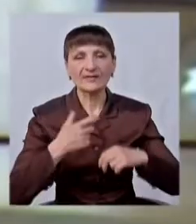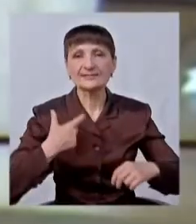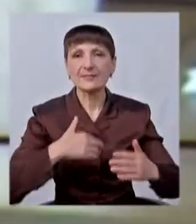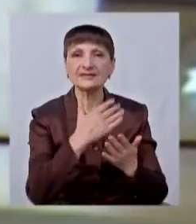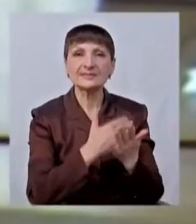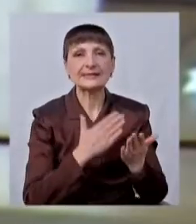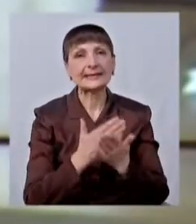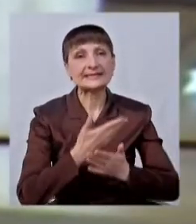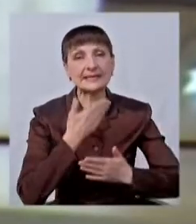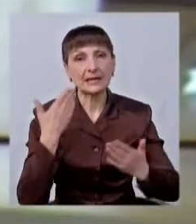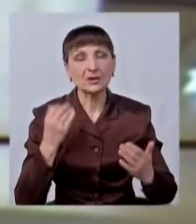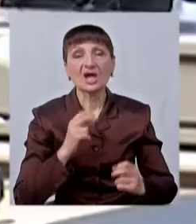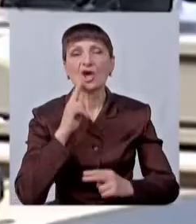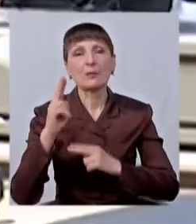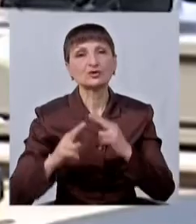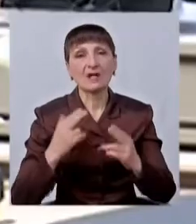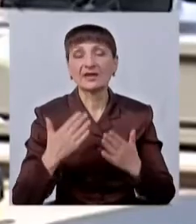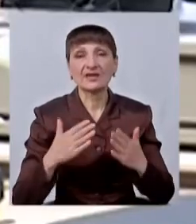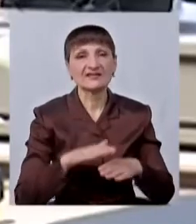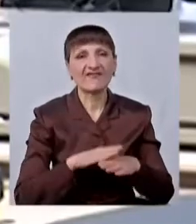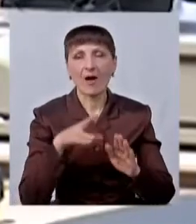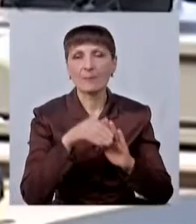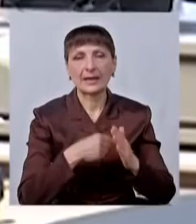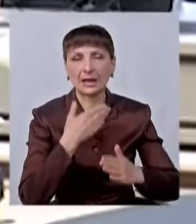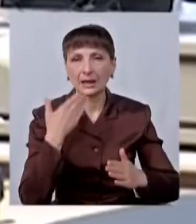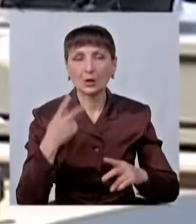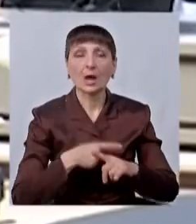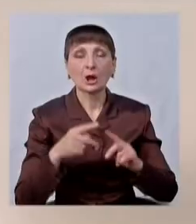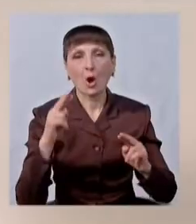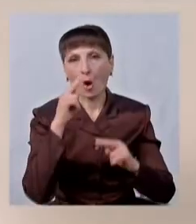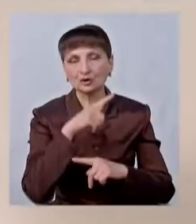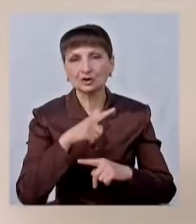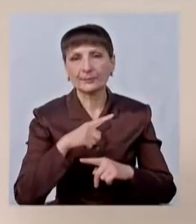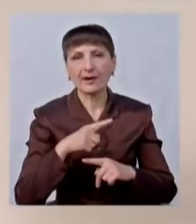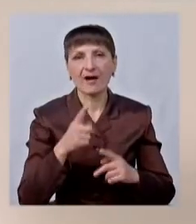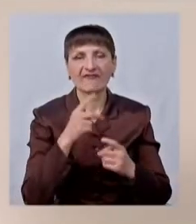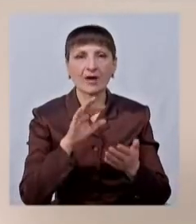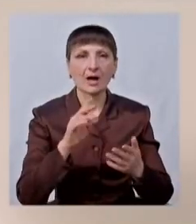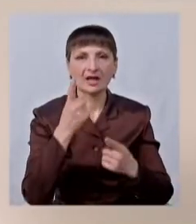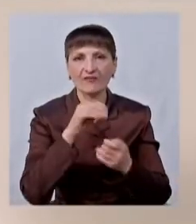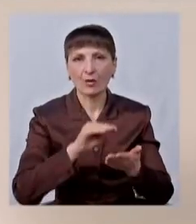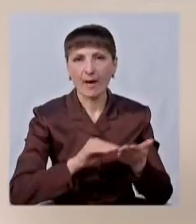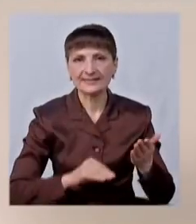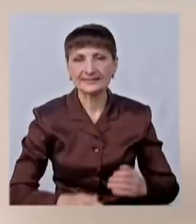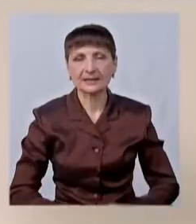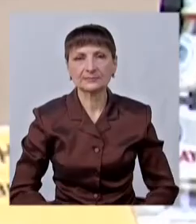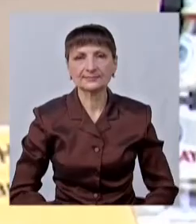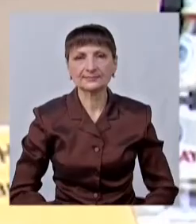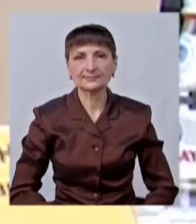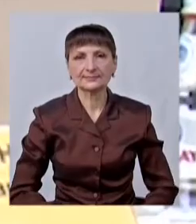перечне избирателей и обжаловать, если его не включили или допустили ошибку в персональных данных.